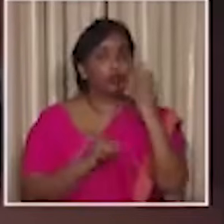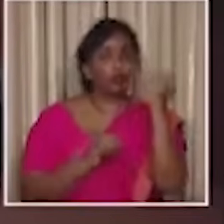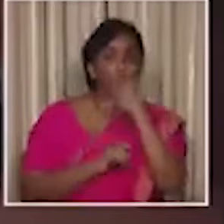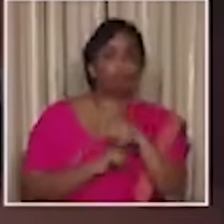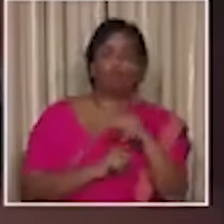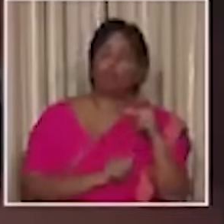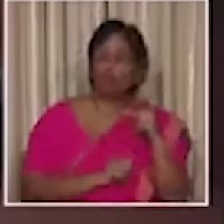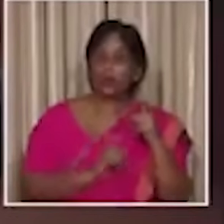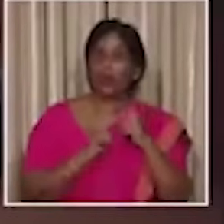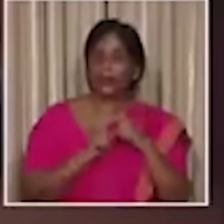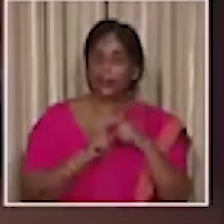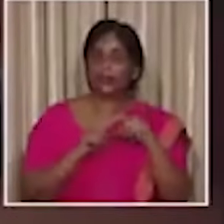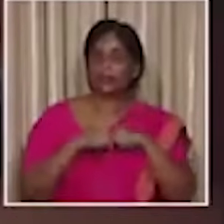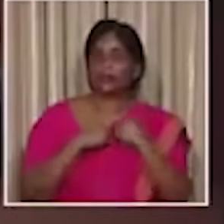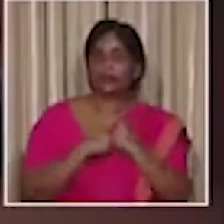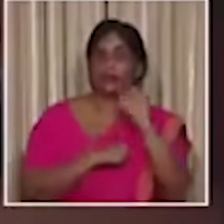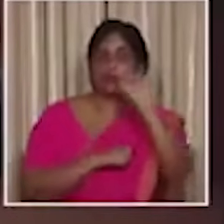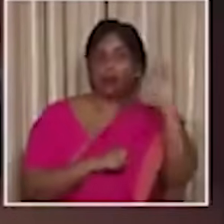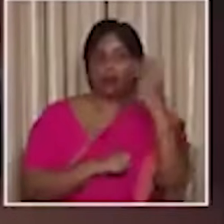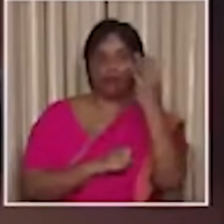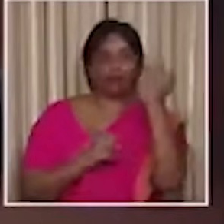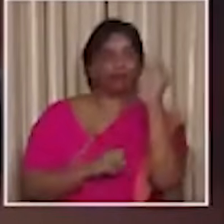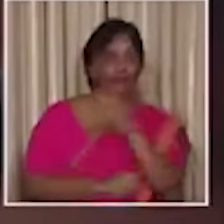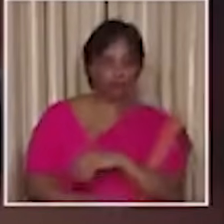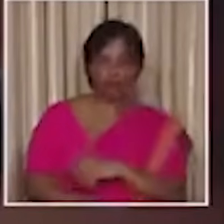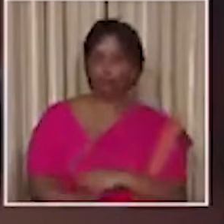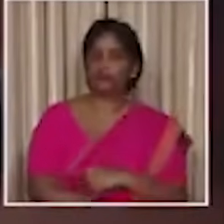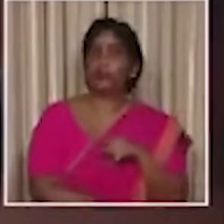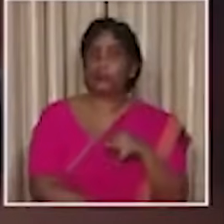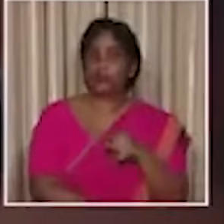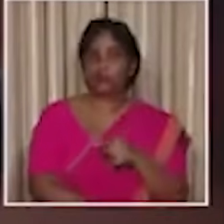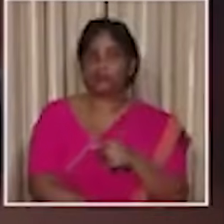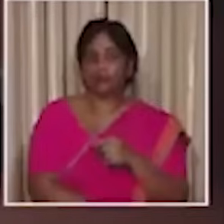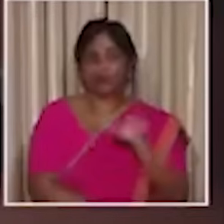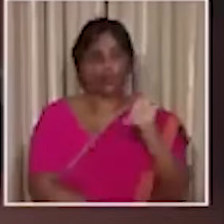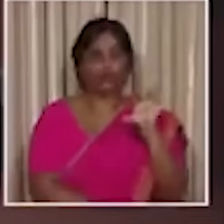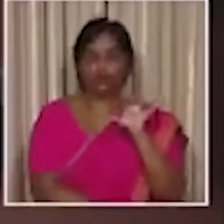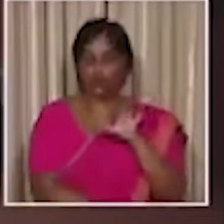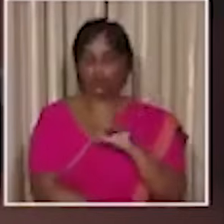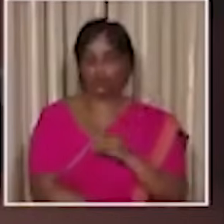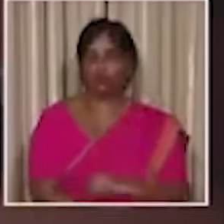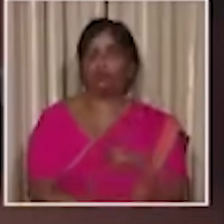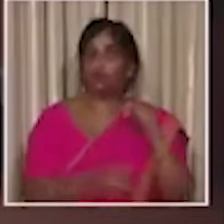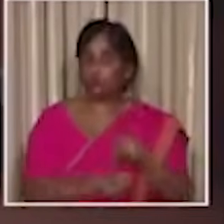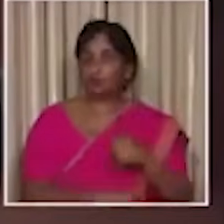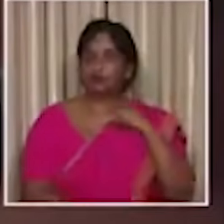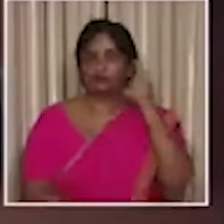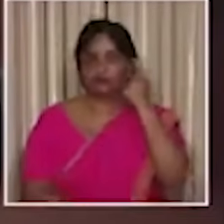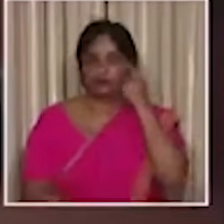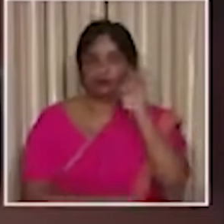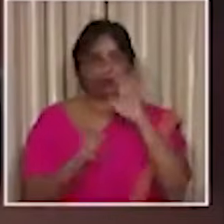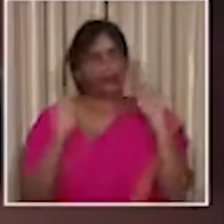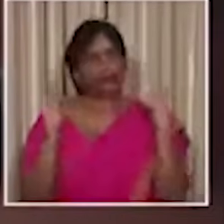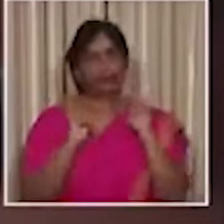මේ එප්පාවල පොස්ෆේට් ආයතන විසින් නම් තුනක් ඒවන සමාගම් තුනක් ඒ සමාගම් තුන තෝරාගන්න. දැන් අපි හිතමු ප්‍රතාවකාලික අපි